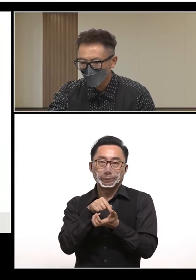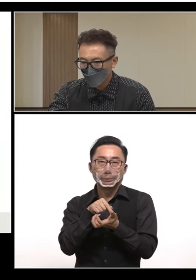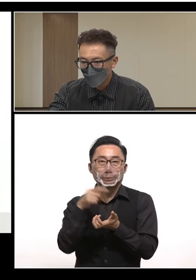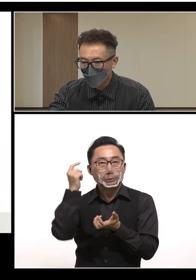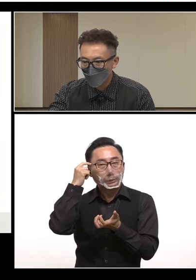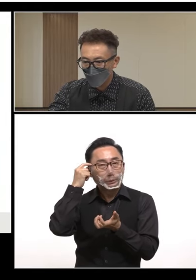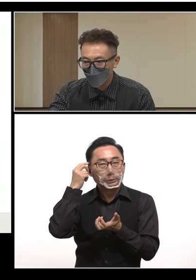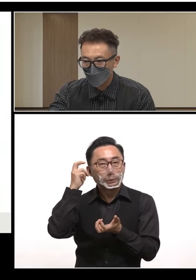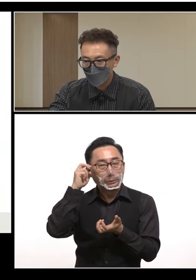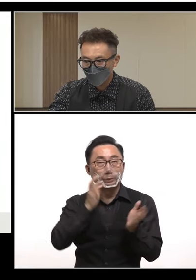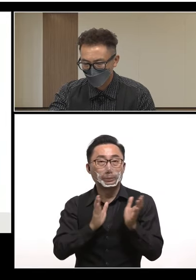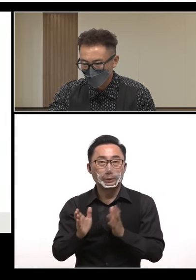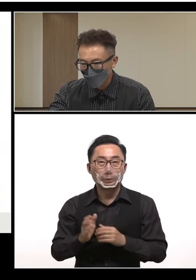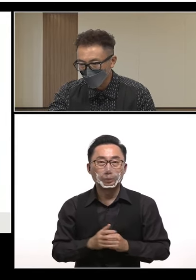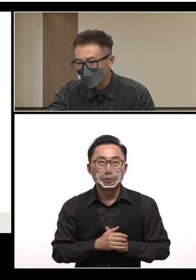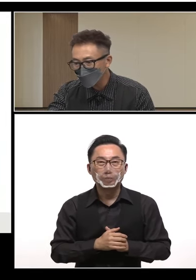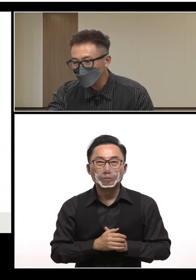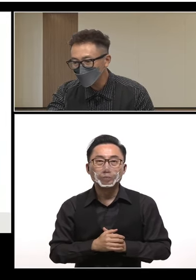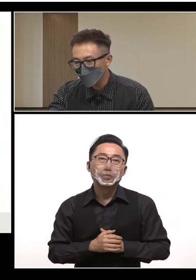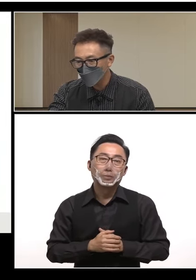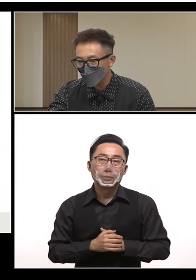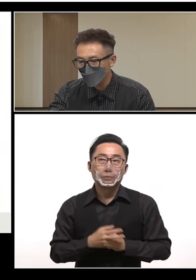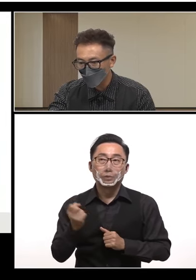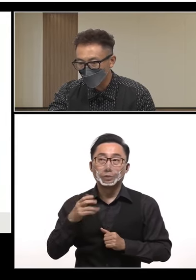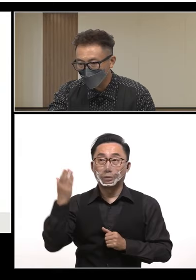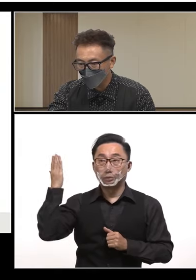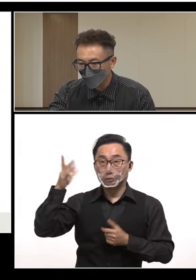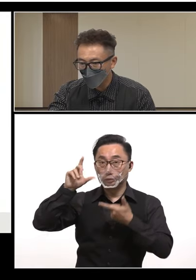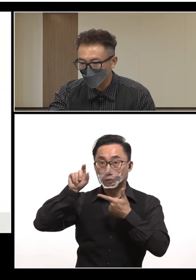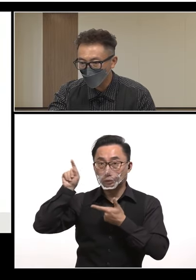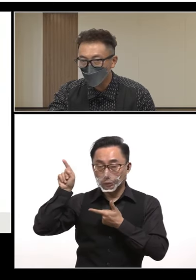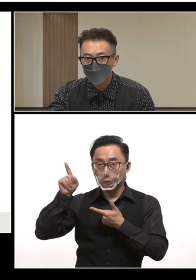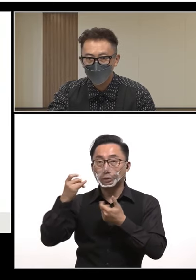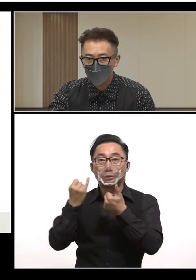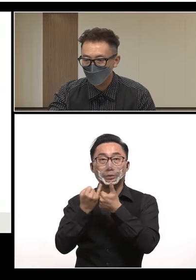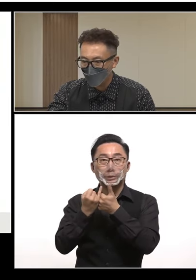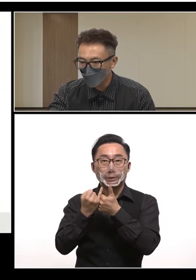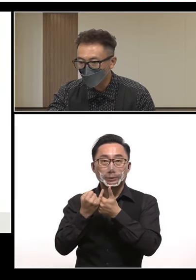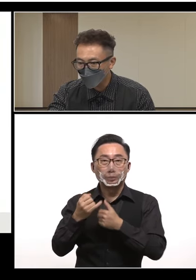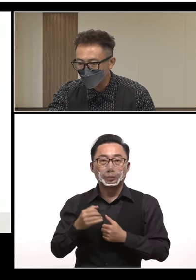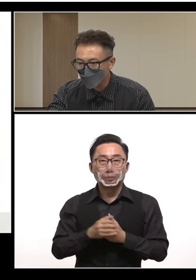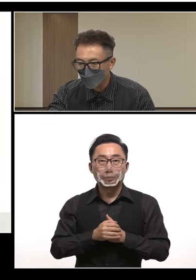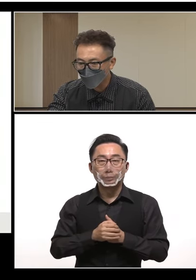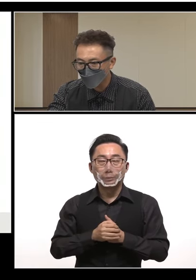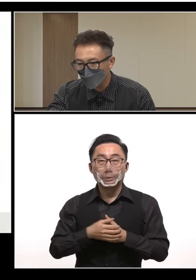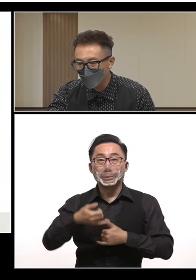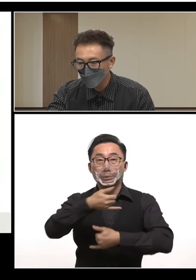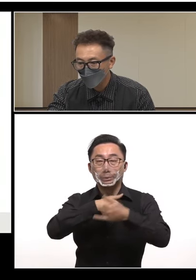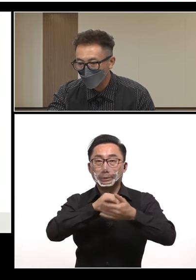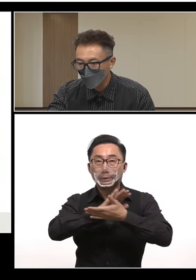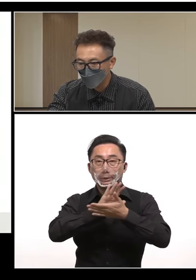啦，咁大家見到相入邊嗰班同學仔啦，其實我哋都有好多唔同嘅演出嘅經